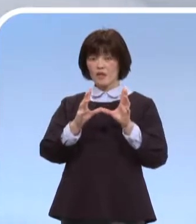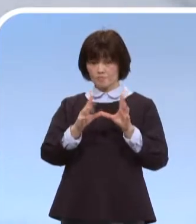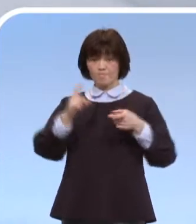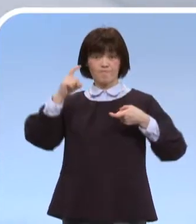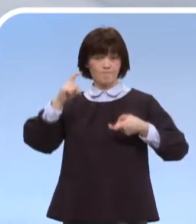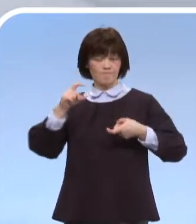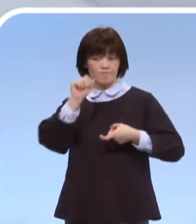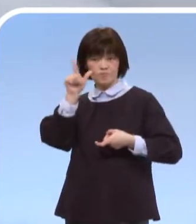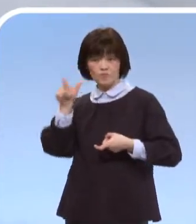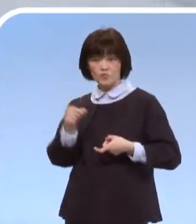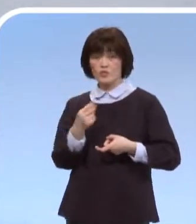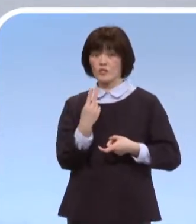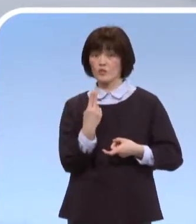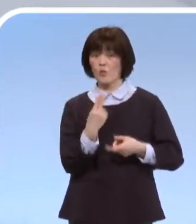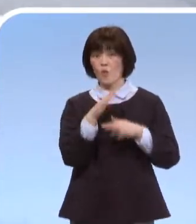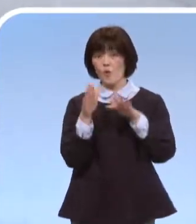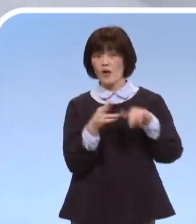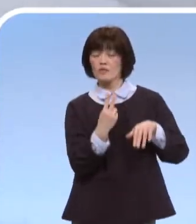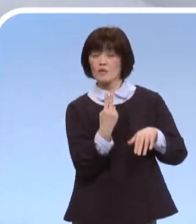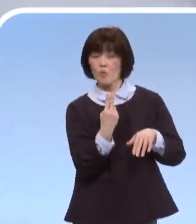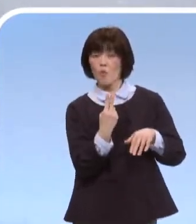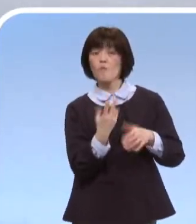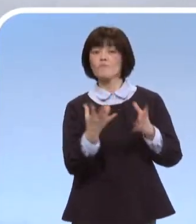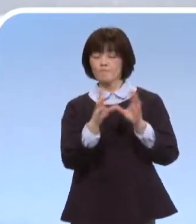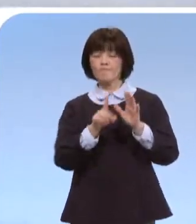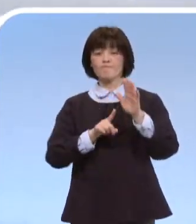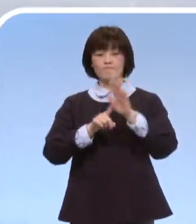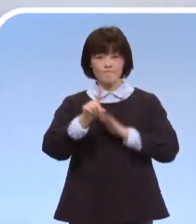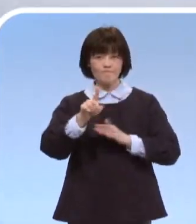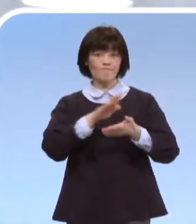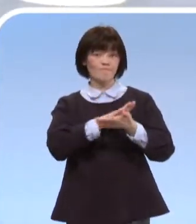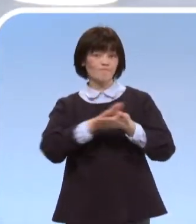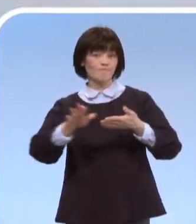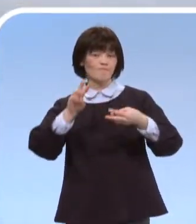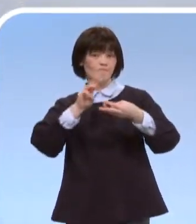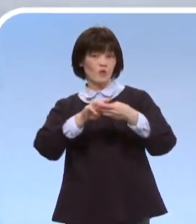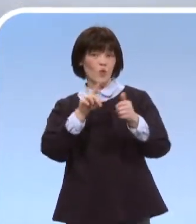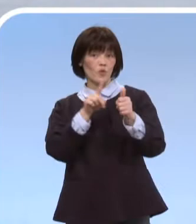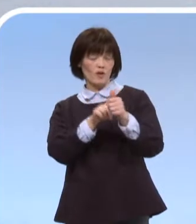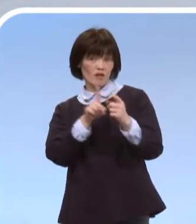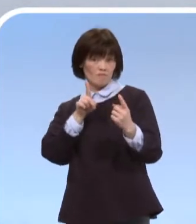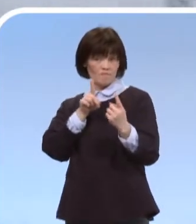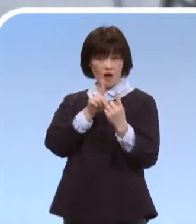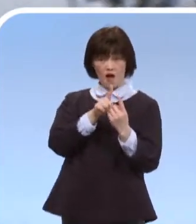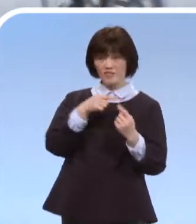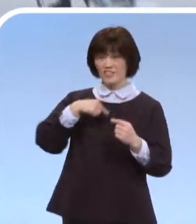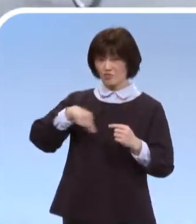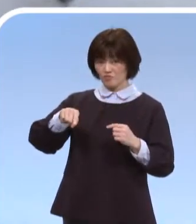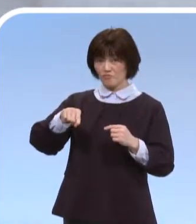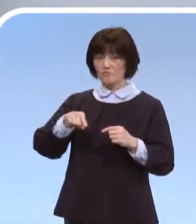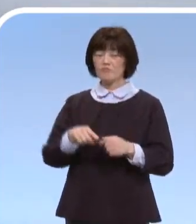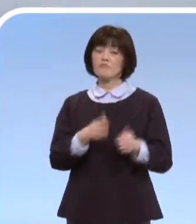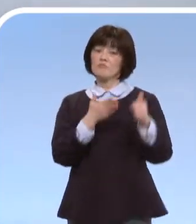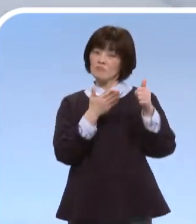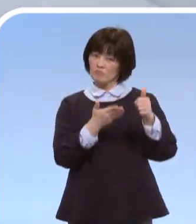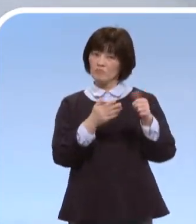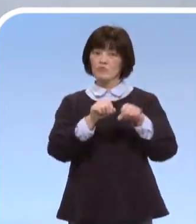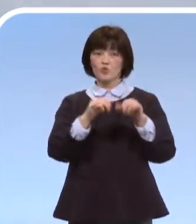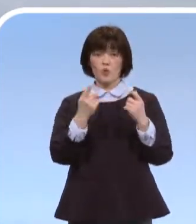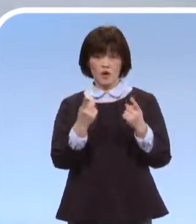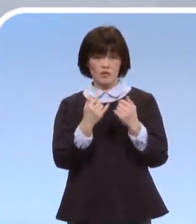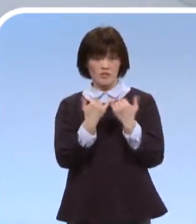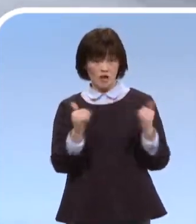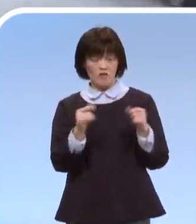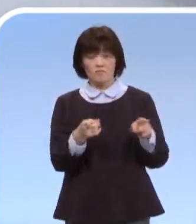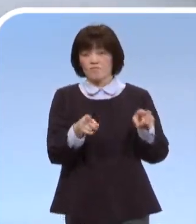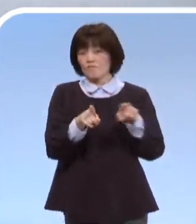月と風と代表されている清田さんに会いにやってきました。なんでも障害者に寄り